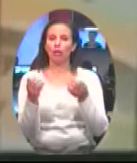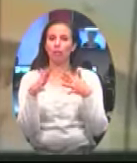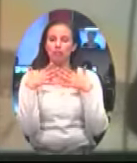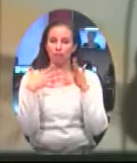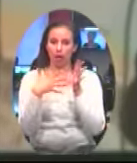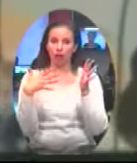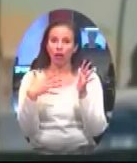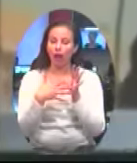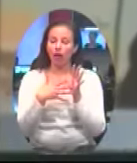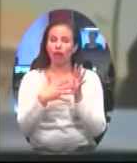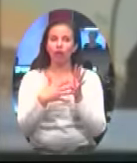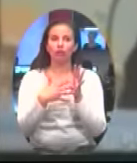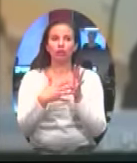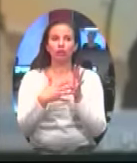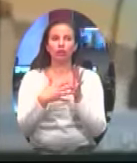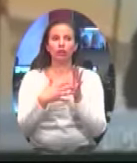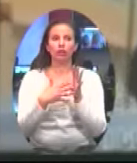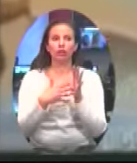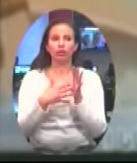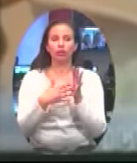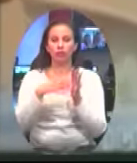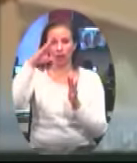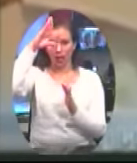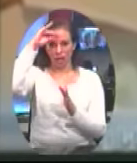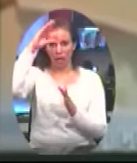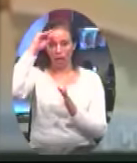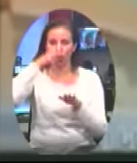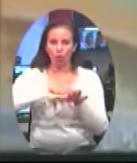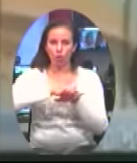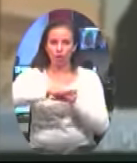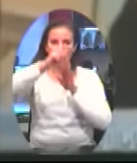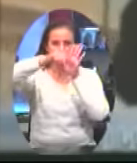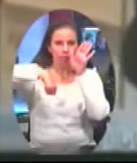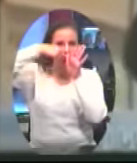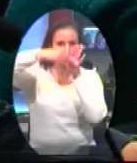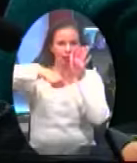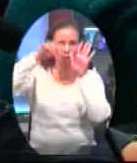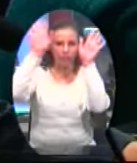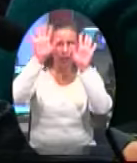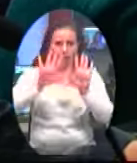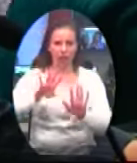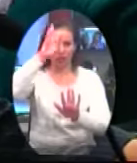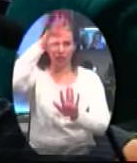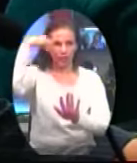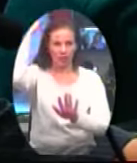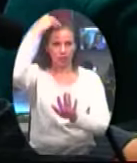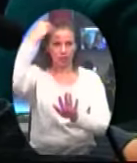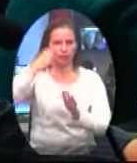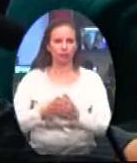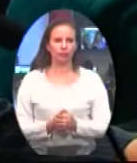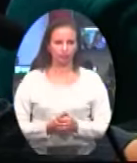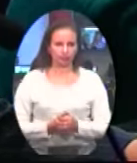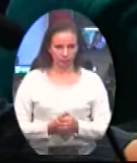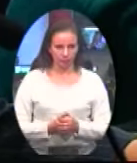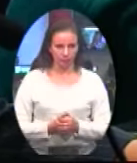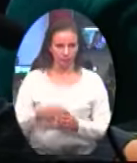באותניאל. מהפרטים עלה כי הנער הושפע מסרטוני ההסתה שעלו ברשת הפלסטינית. כרגע באירופה